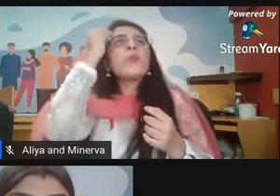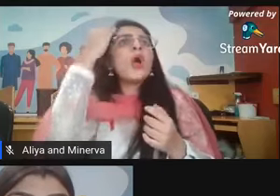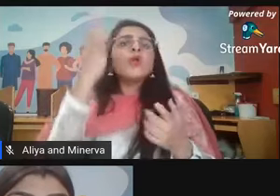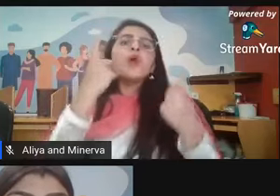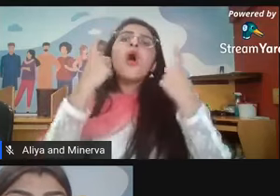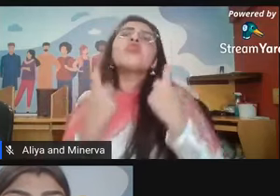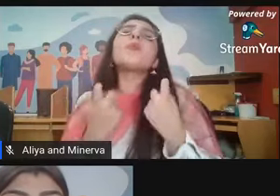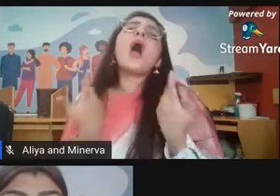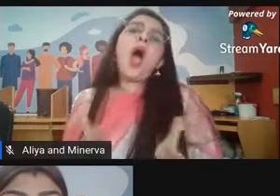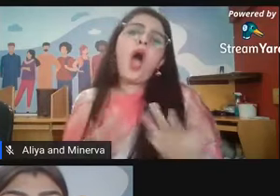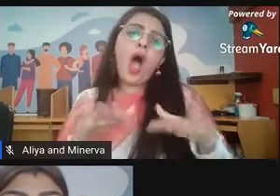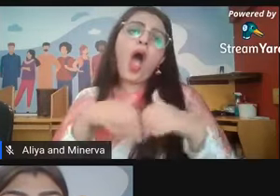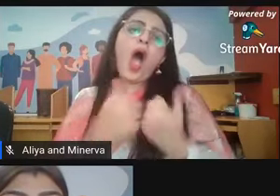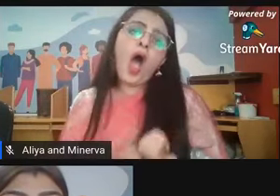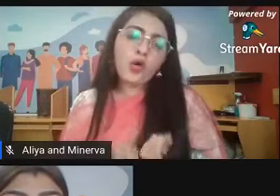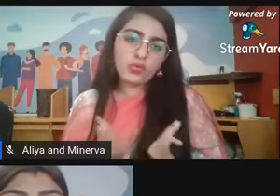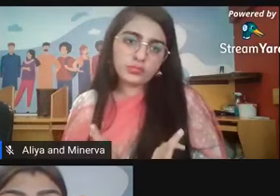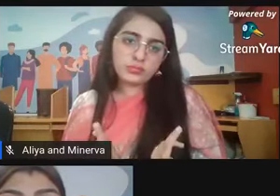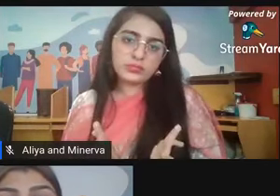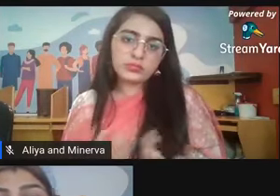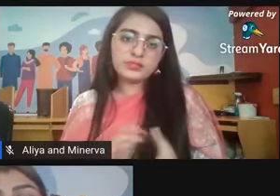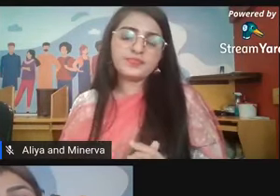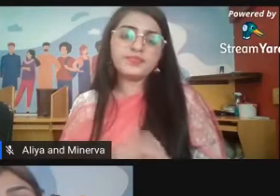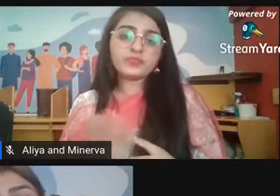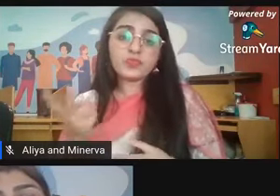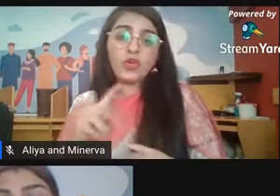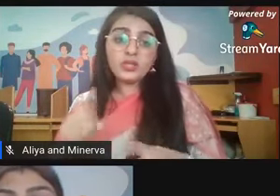और क्या बात करेंगे। और